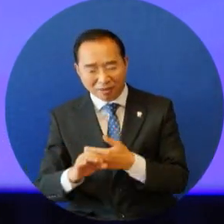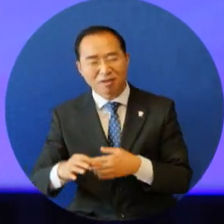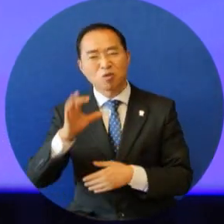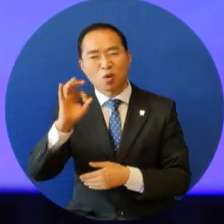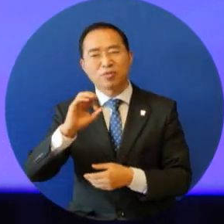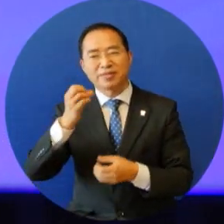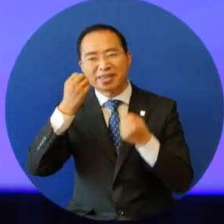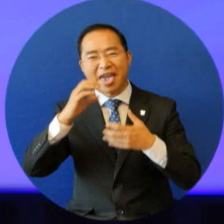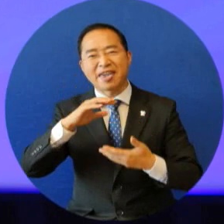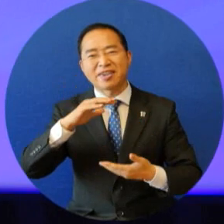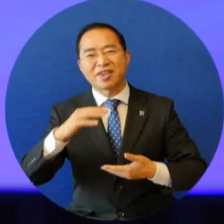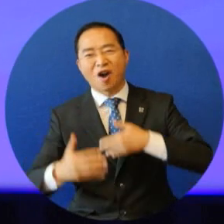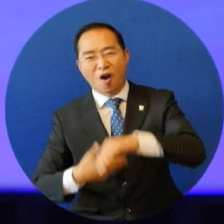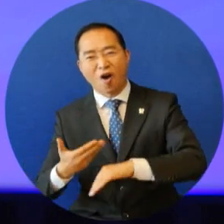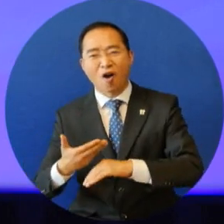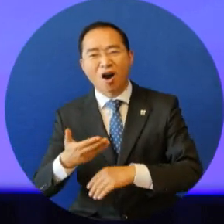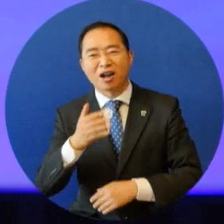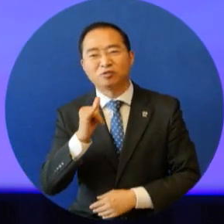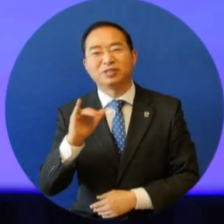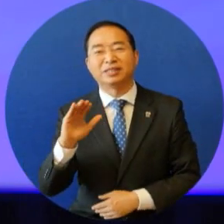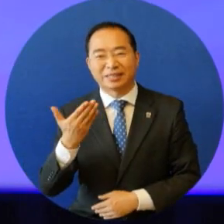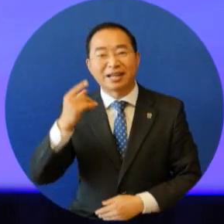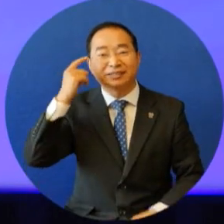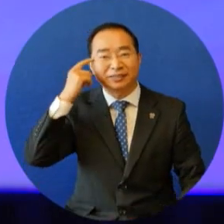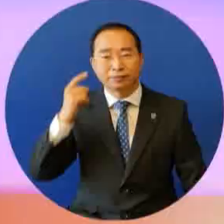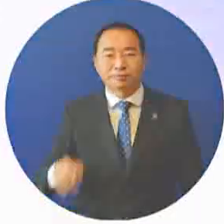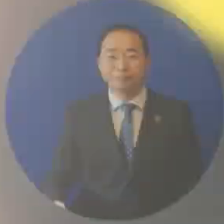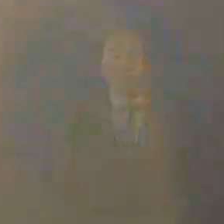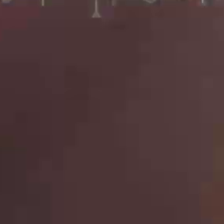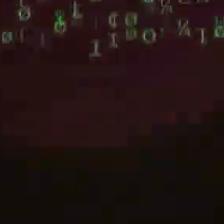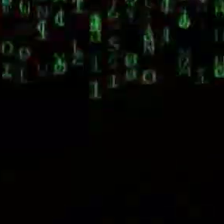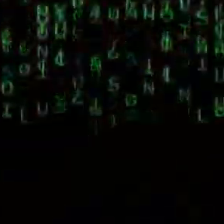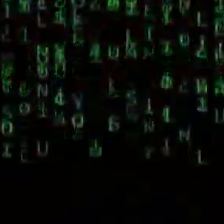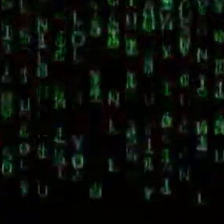이루어질 수도 있다라는 거를 염두에 두셔야 할 거예요.